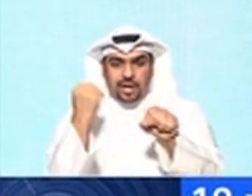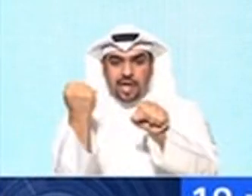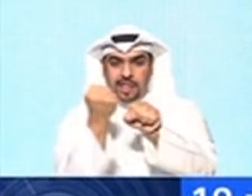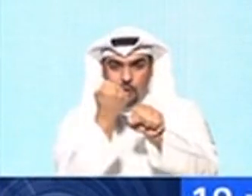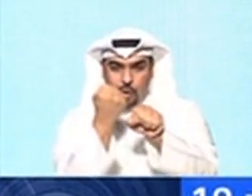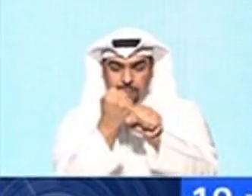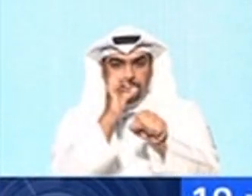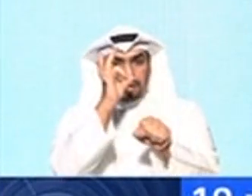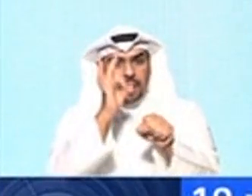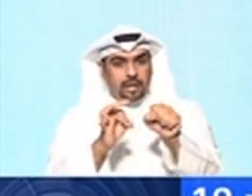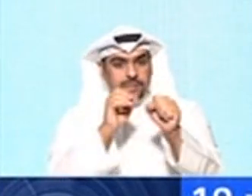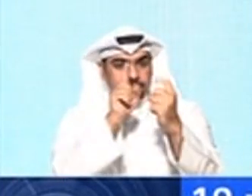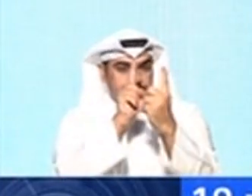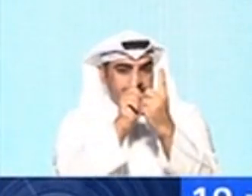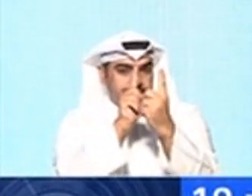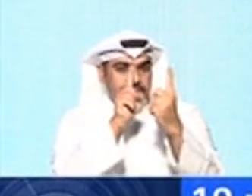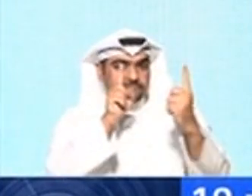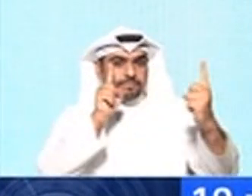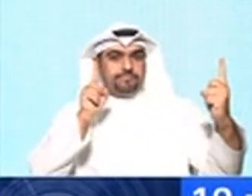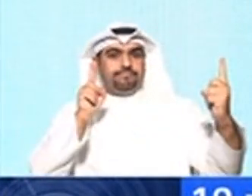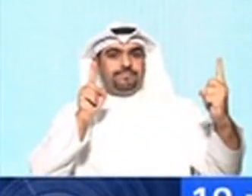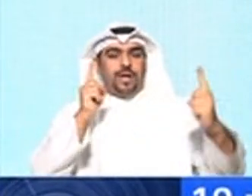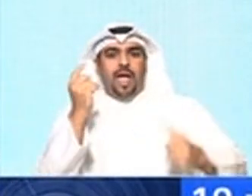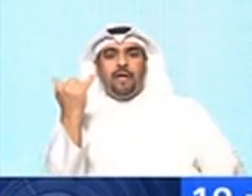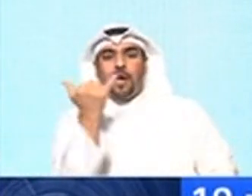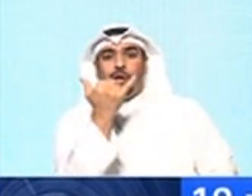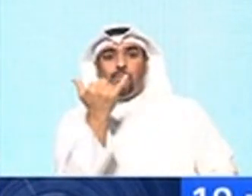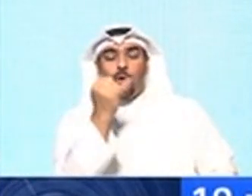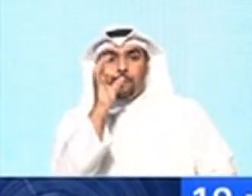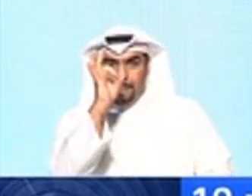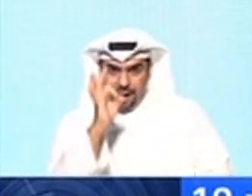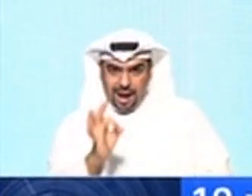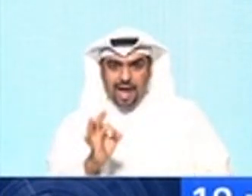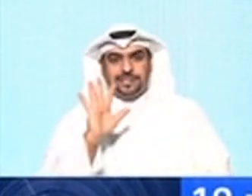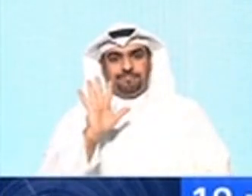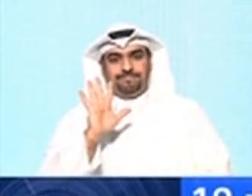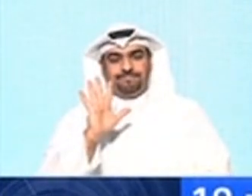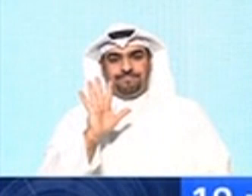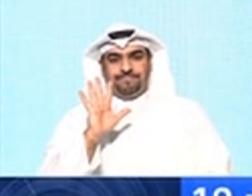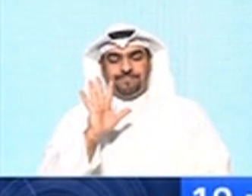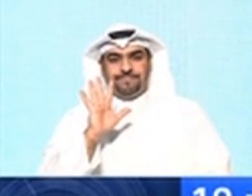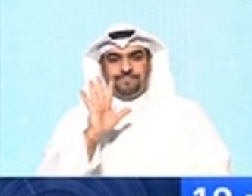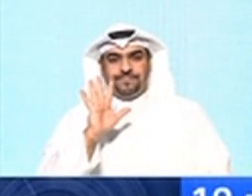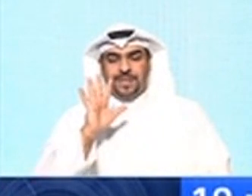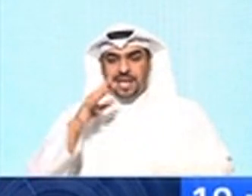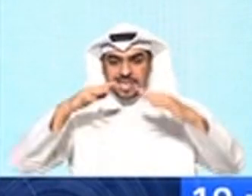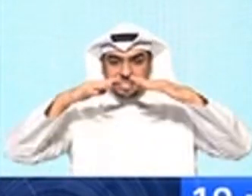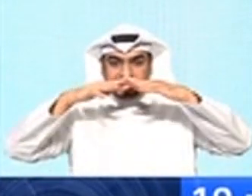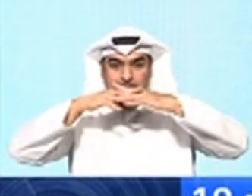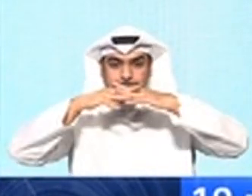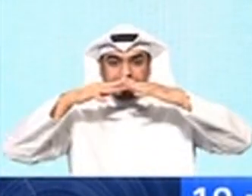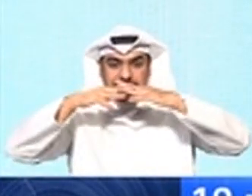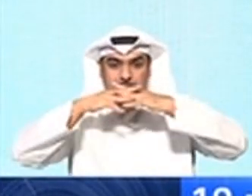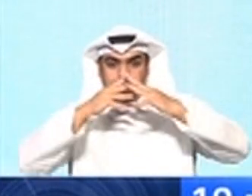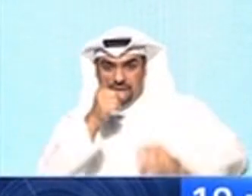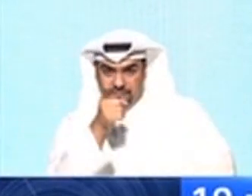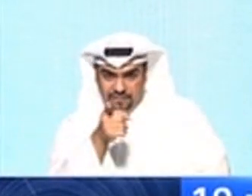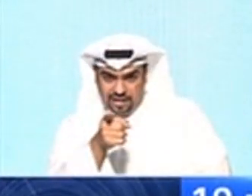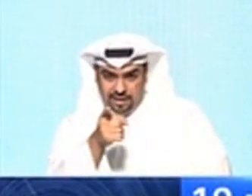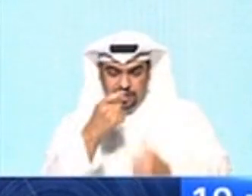يكون تزداد فيها فرص مخالطة الآخرين لا سيما بعض الأماكن